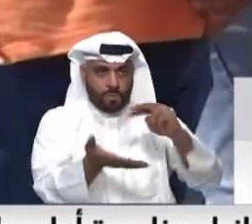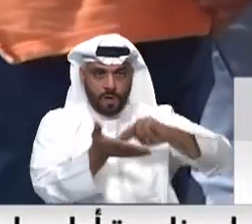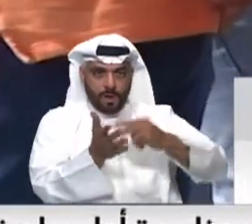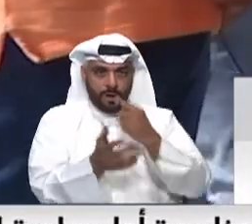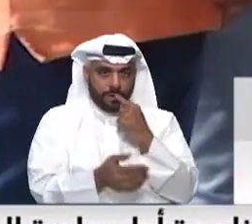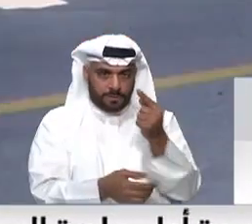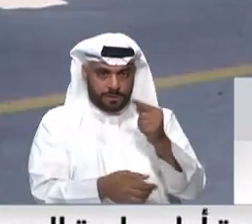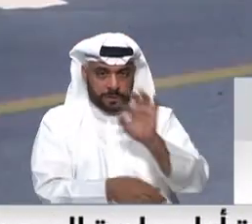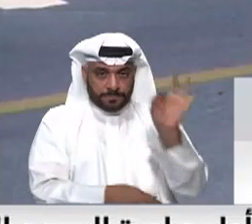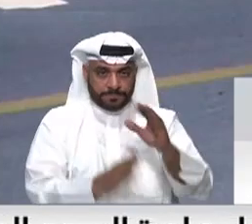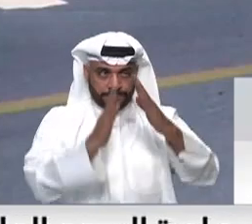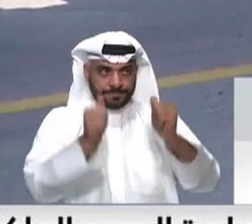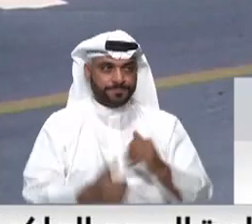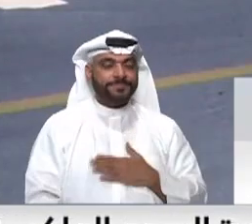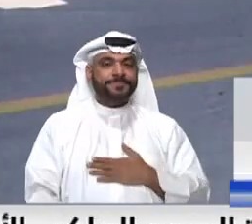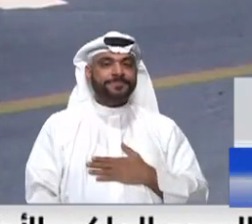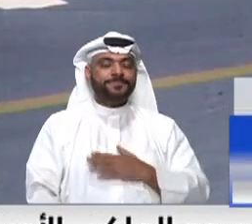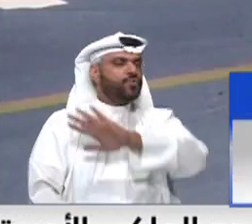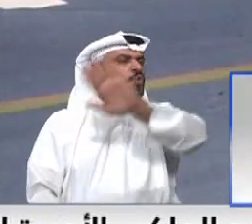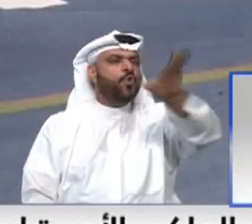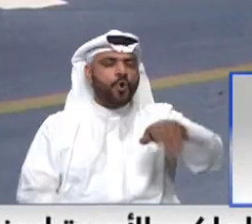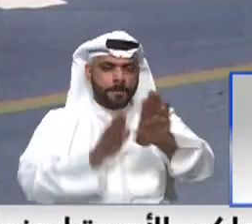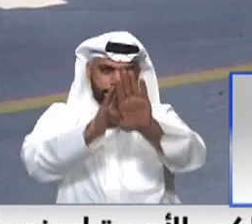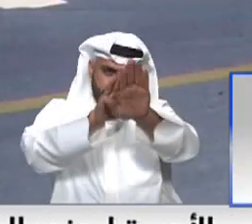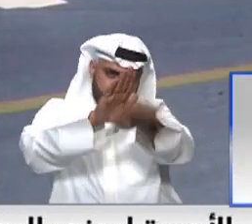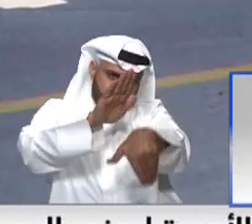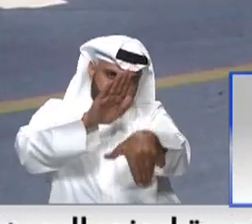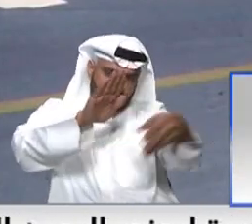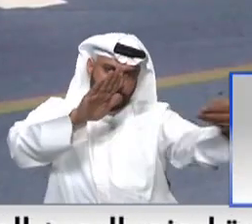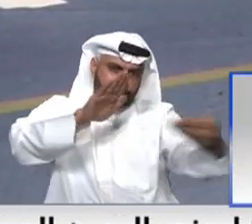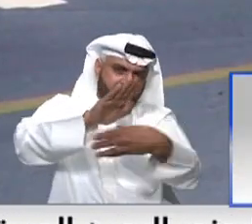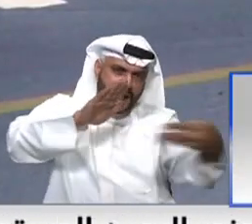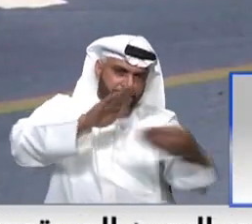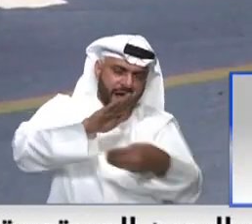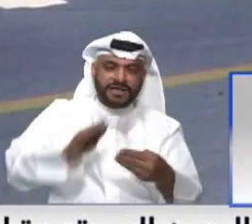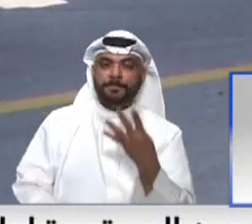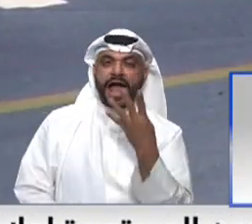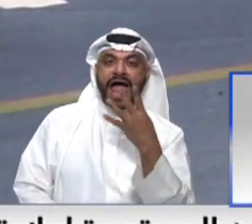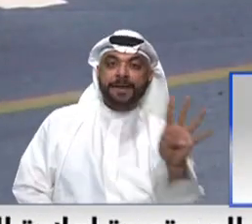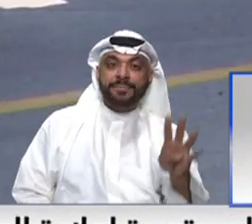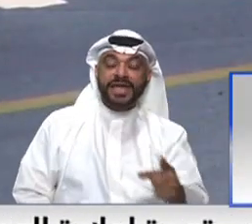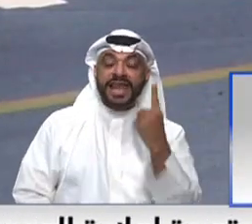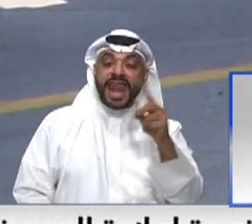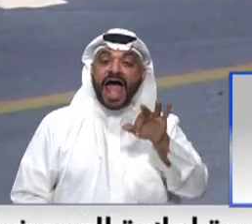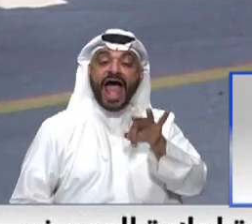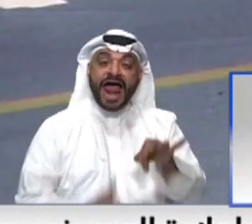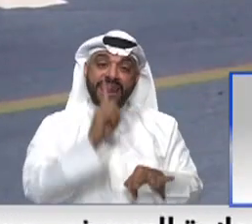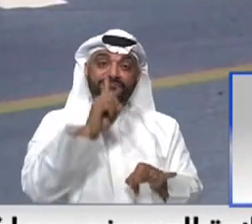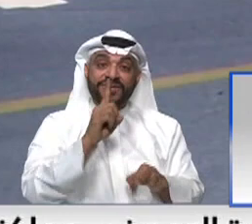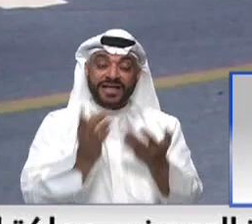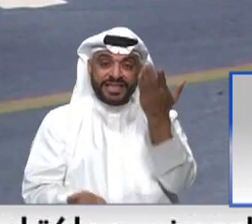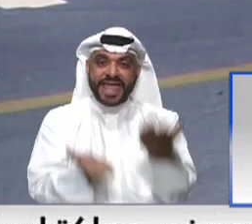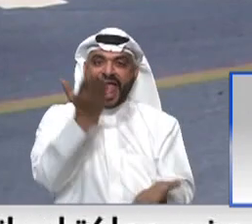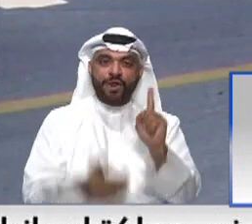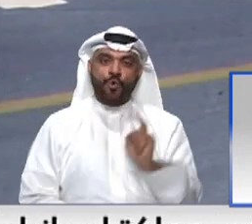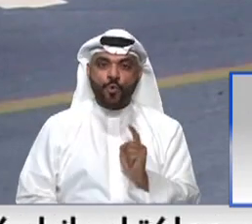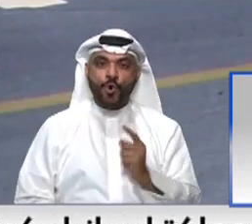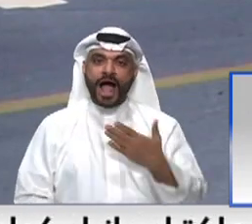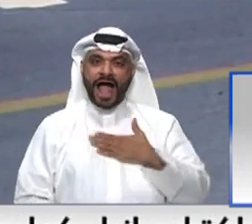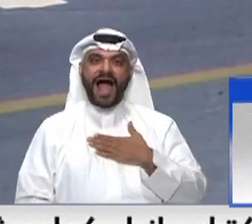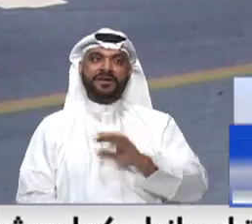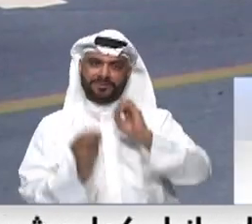الكويت بالقاهرة. حمولة 40 طن ما بين أربع سيارات إسعاف والمستلزمات الطبية. طبعا احنا مستمرين